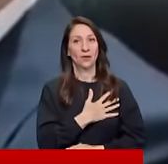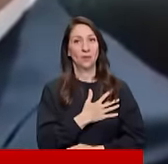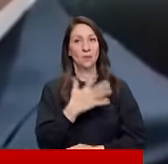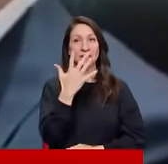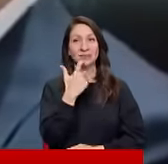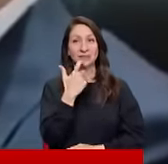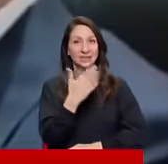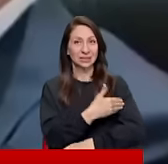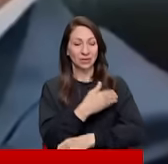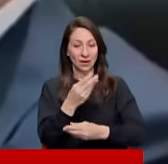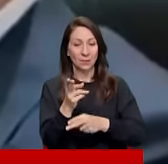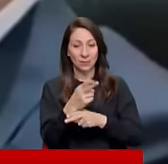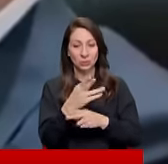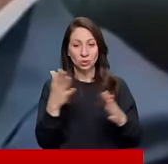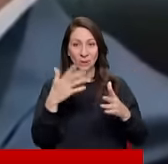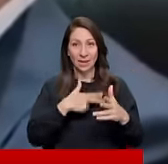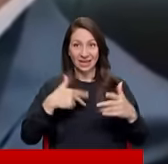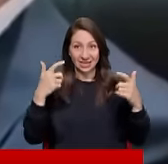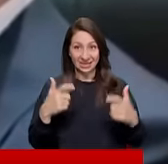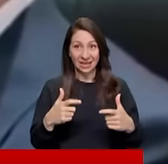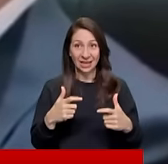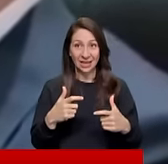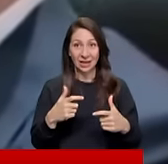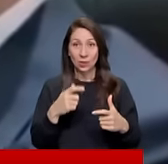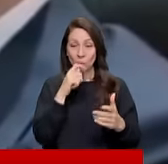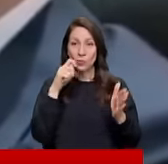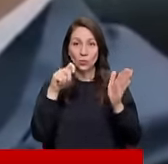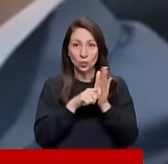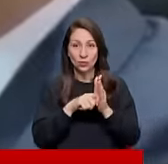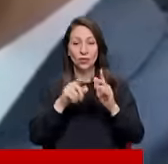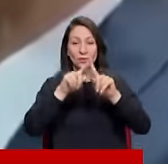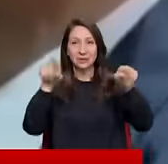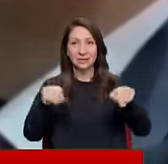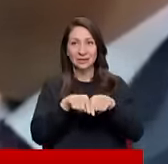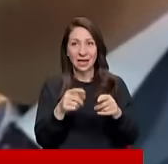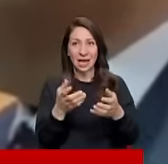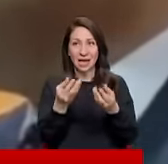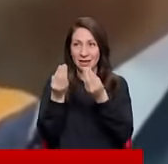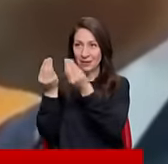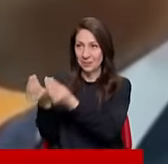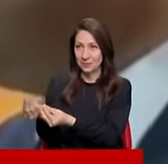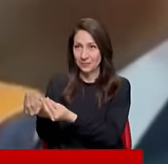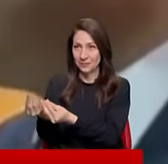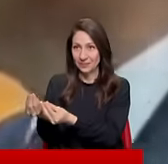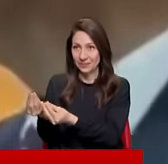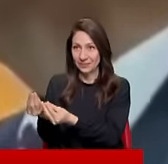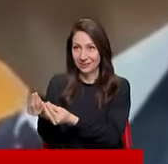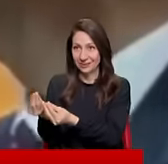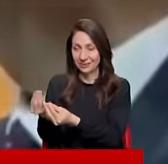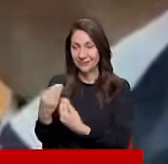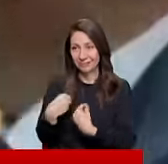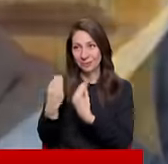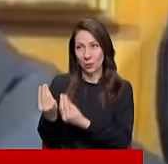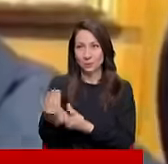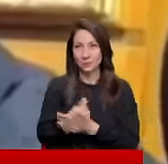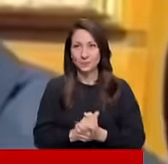yıl hizmet ettiği Balıkesir Büyükşehir Belediyesi'nin mührünü ve mazbatasını aldı. Devir teslim tutanağını kendisine